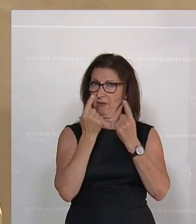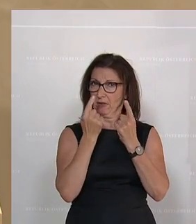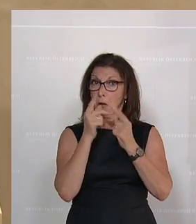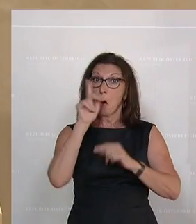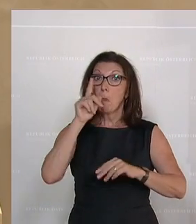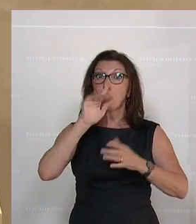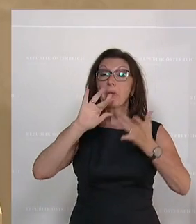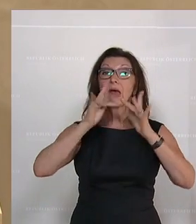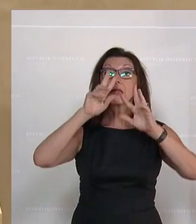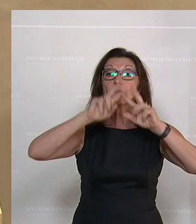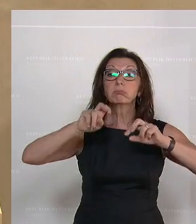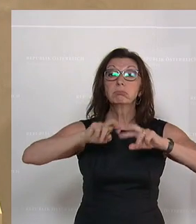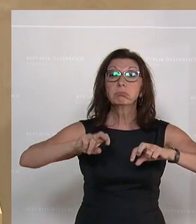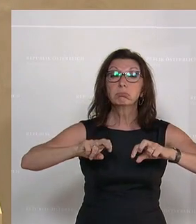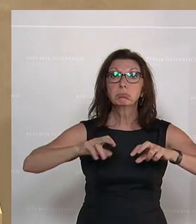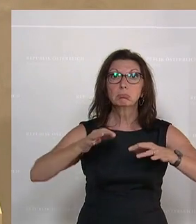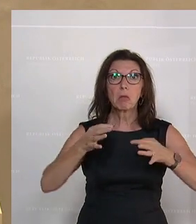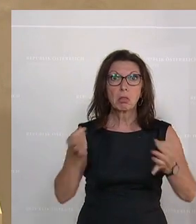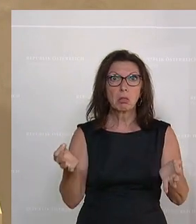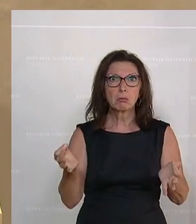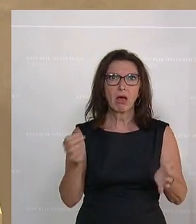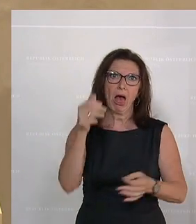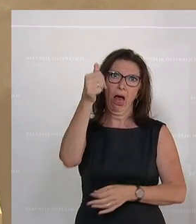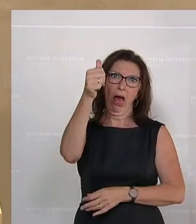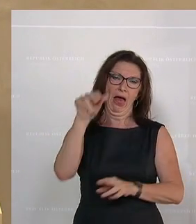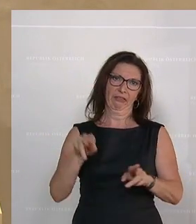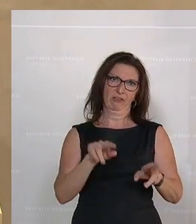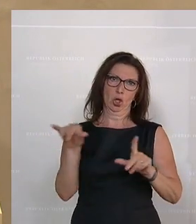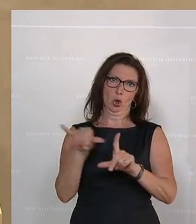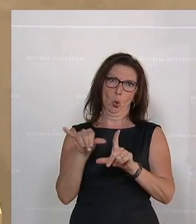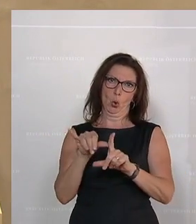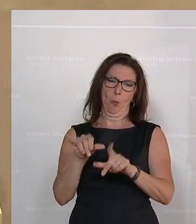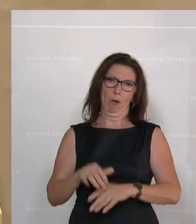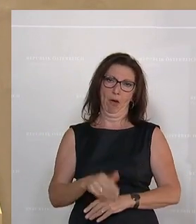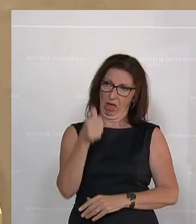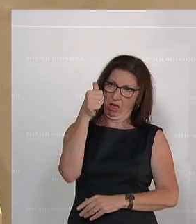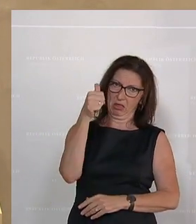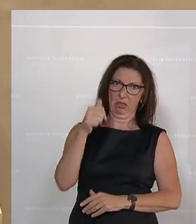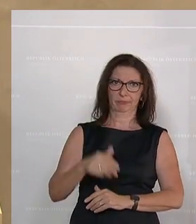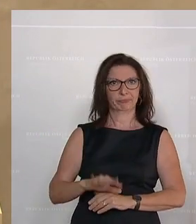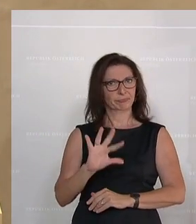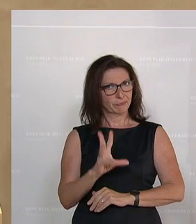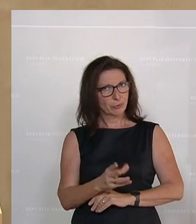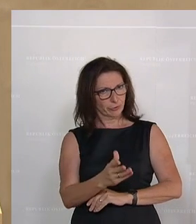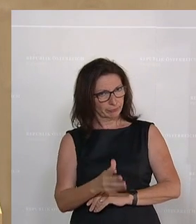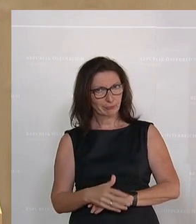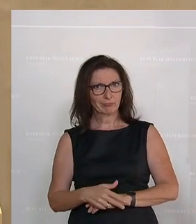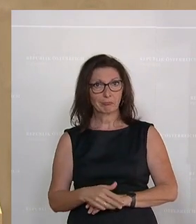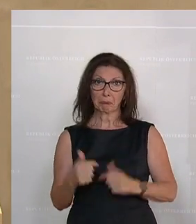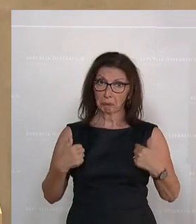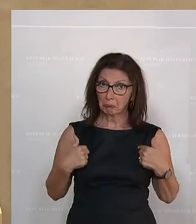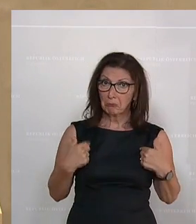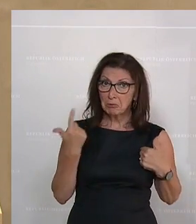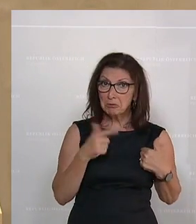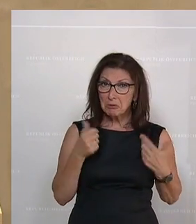ein youtube video findet man ja schön also schön für jung von matt also wenn ich